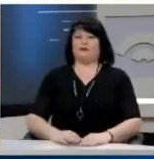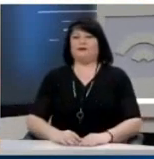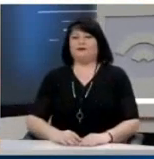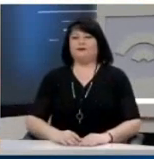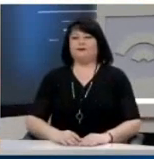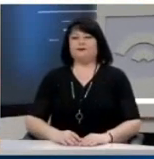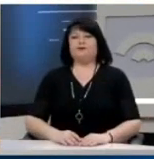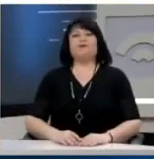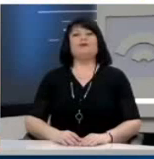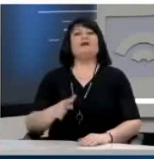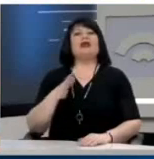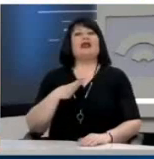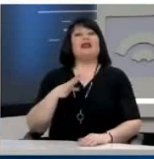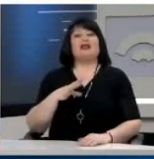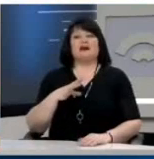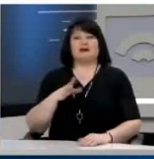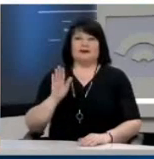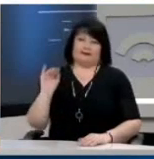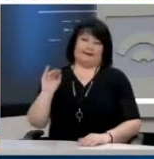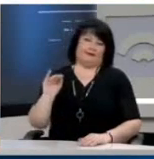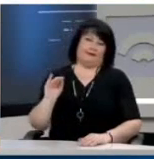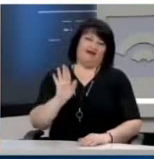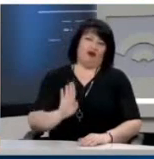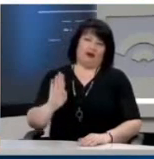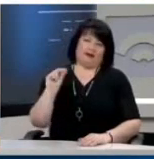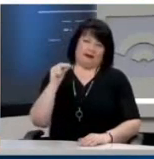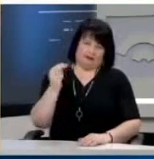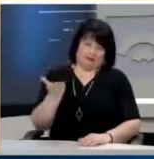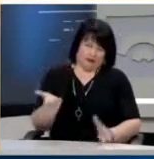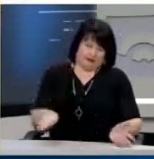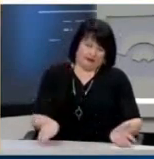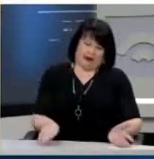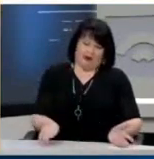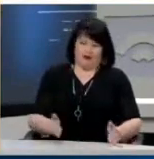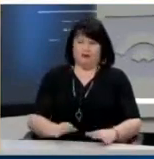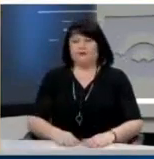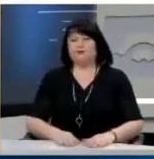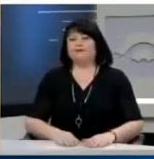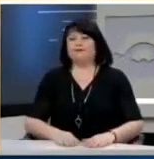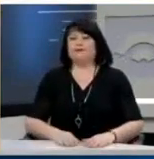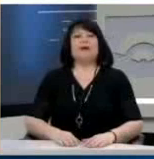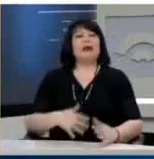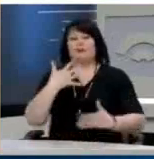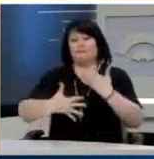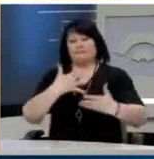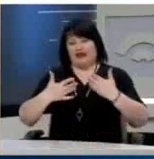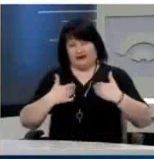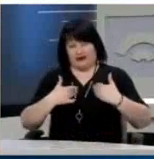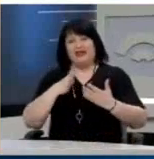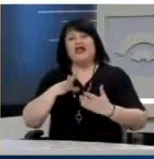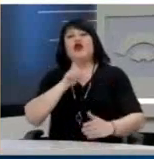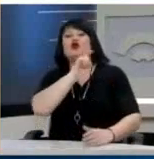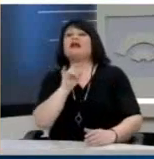Θέλω όμως να σας ρωτήσω. Κυρία Γούλτεψ. Θέλω όμως να σας ρωτήσω γιατί με έχετε μπερδέψει.